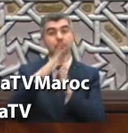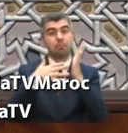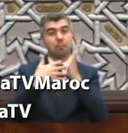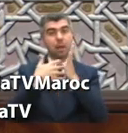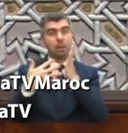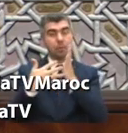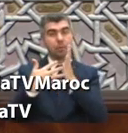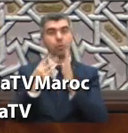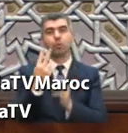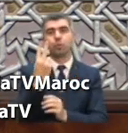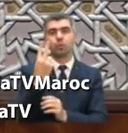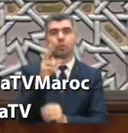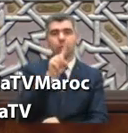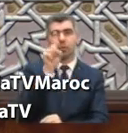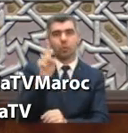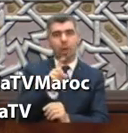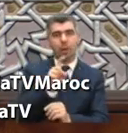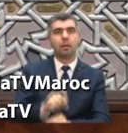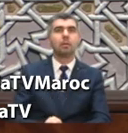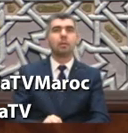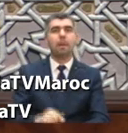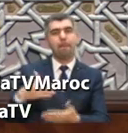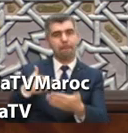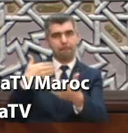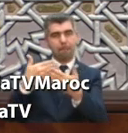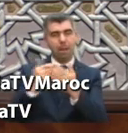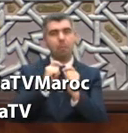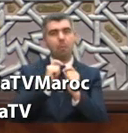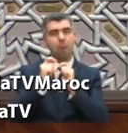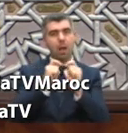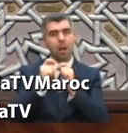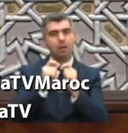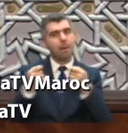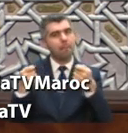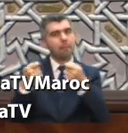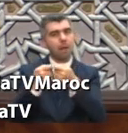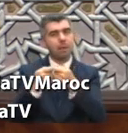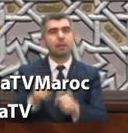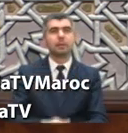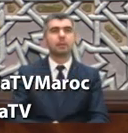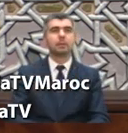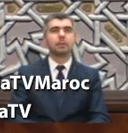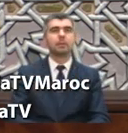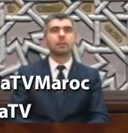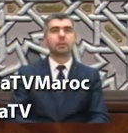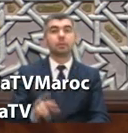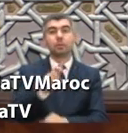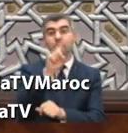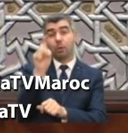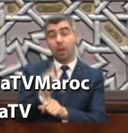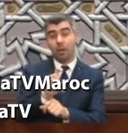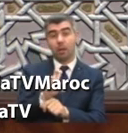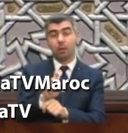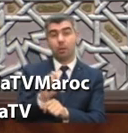أعمالها سؤالين تليهما مناقشة ولهما وحدة الموضوع. سؤالين مرتبطين